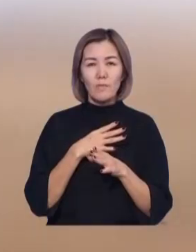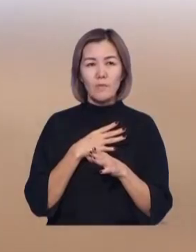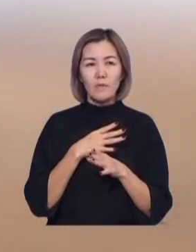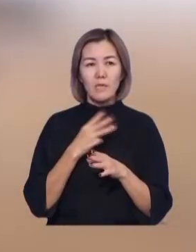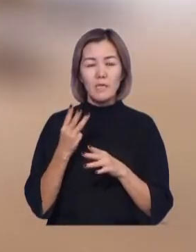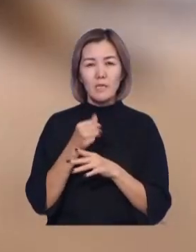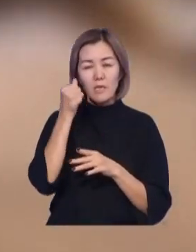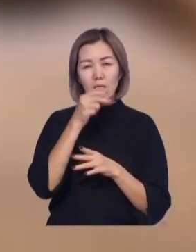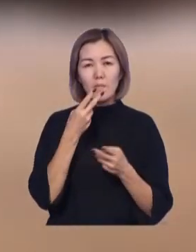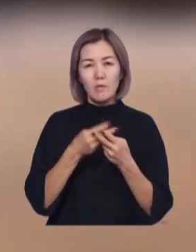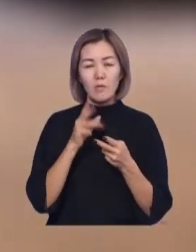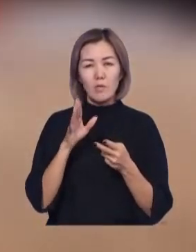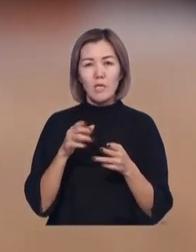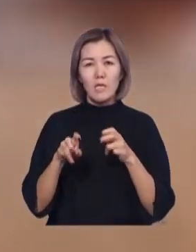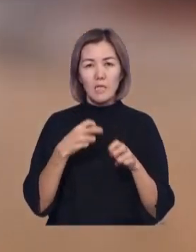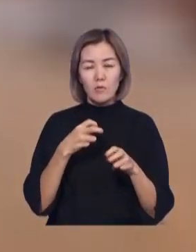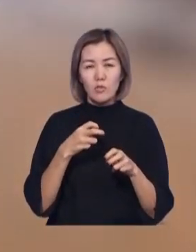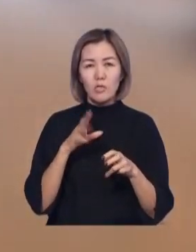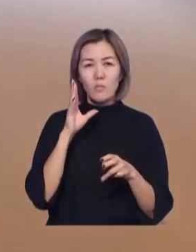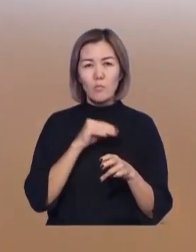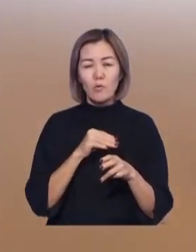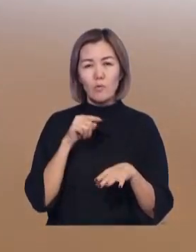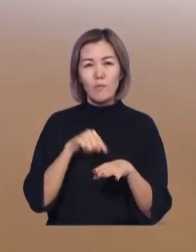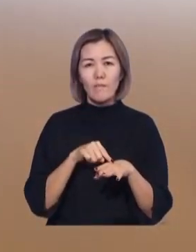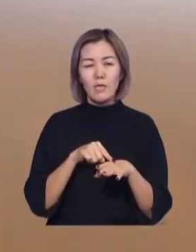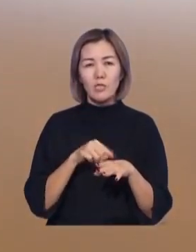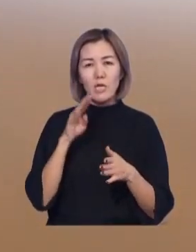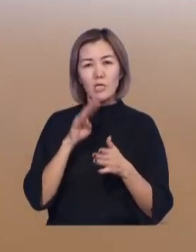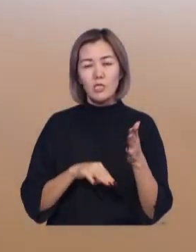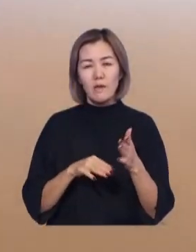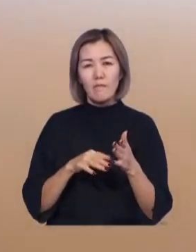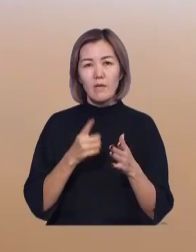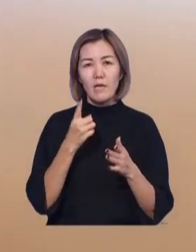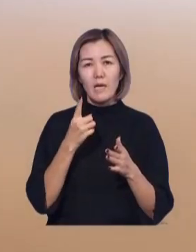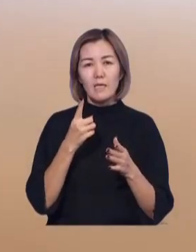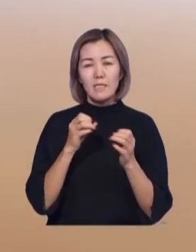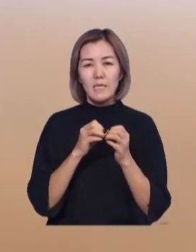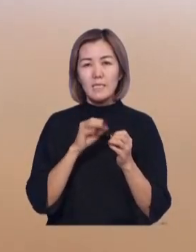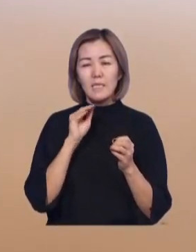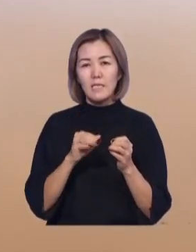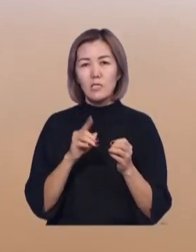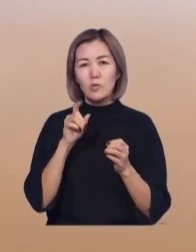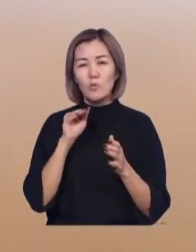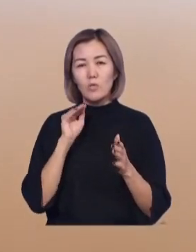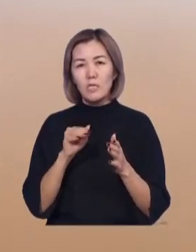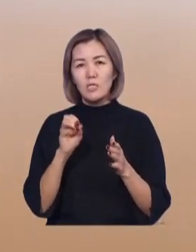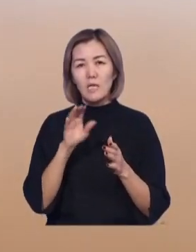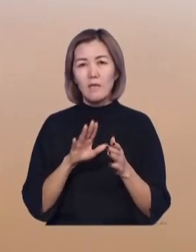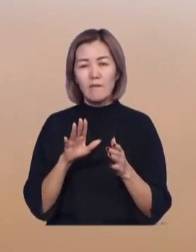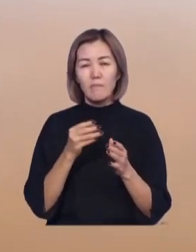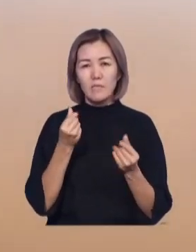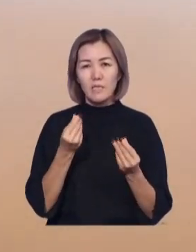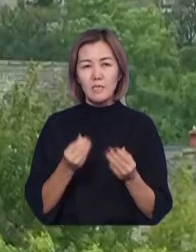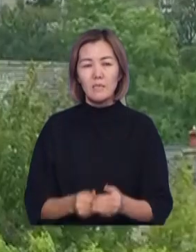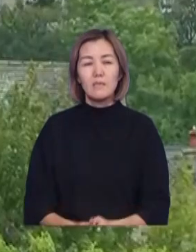тремя годами тюрьмы нарушения также могут повлечь за собой штраф размере от 10.000 до 100.000 египетских